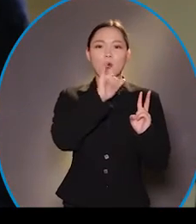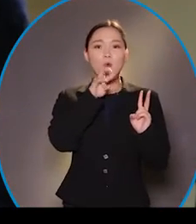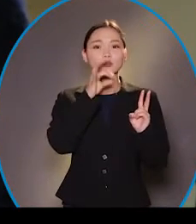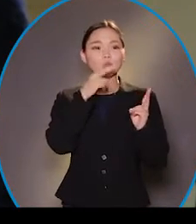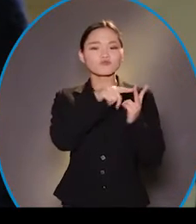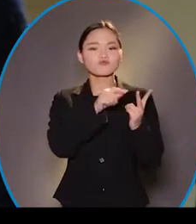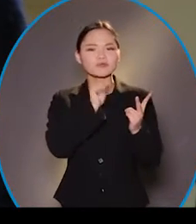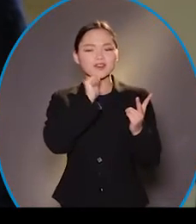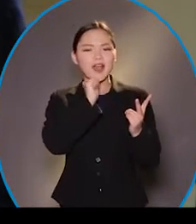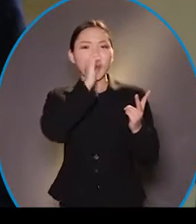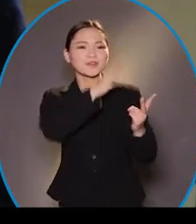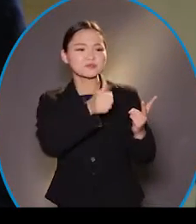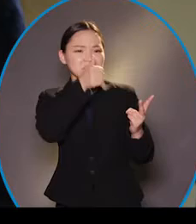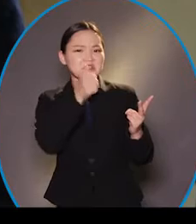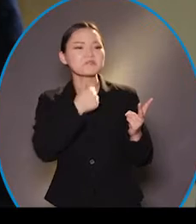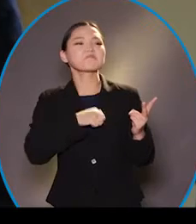Асуутай хамгийн сайн мэдсэн би.